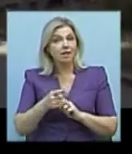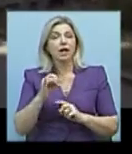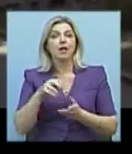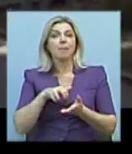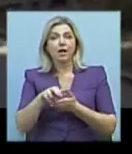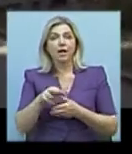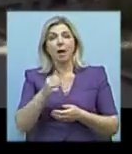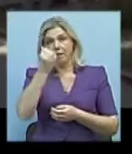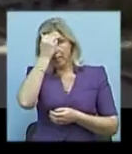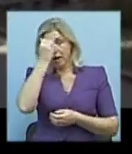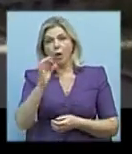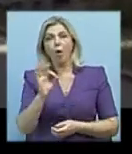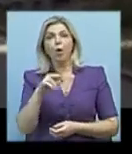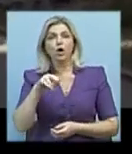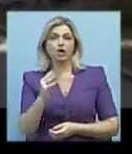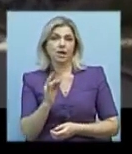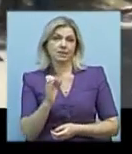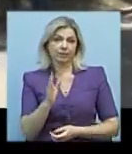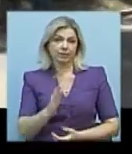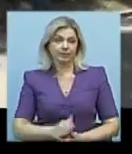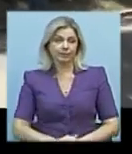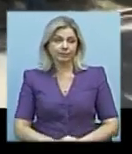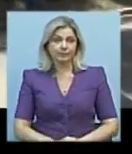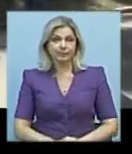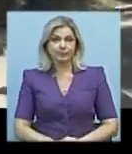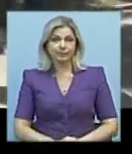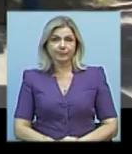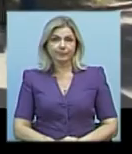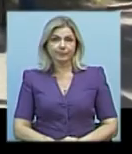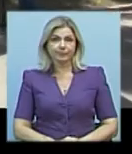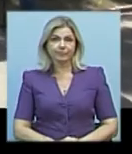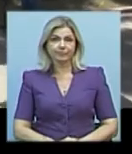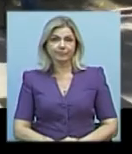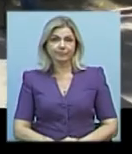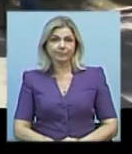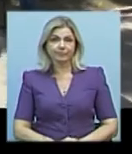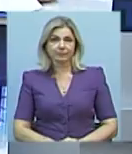меморіалу десантників-ольшанців. Олена Міщенко, Олександр Пан, телевізійні новини Миколаївщини.